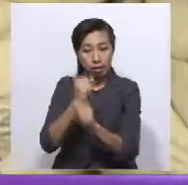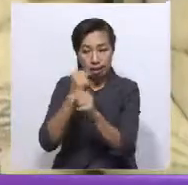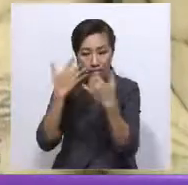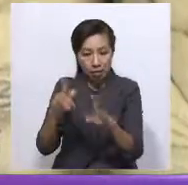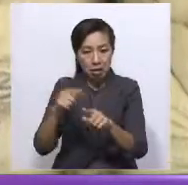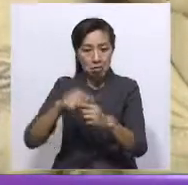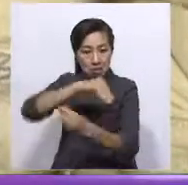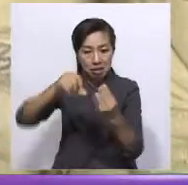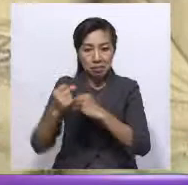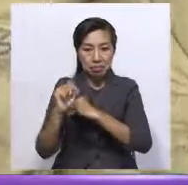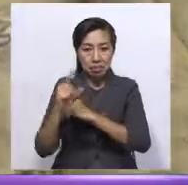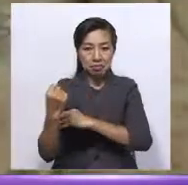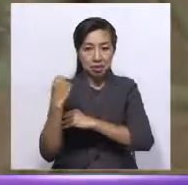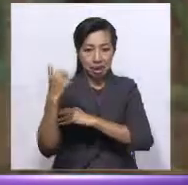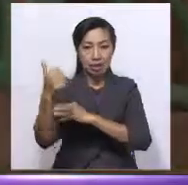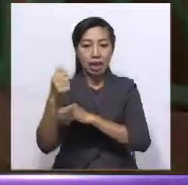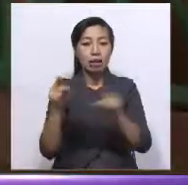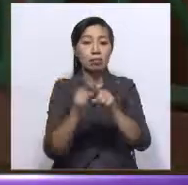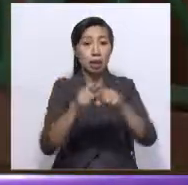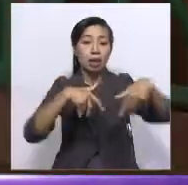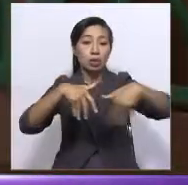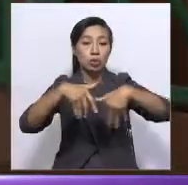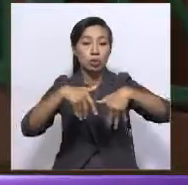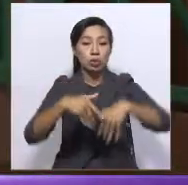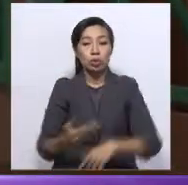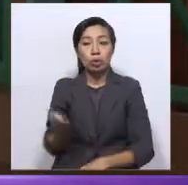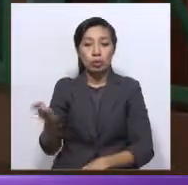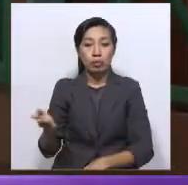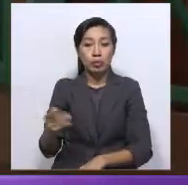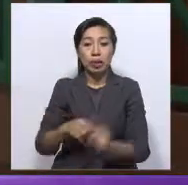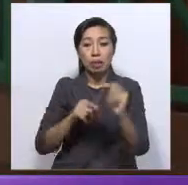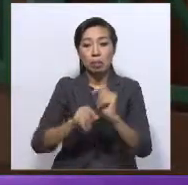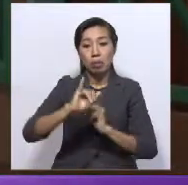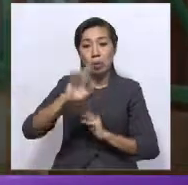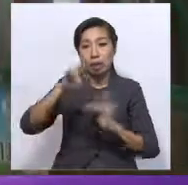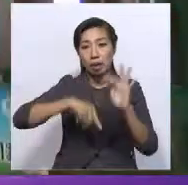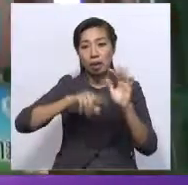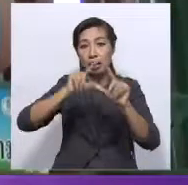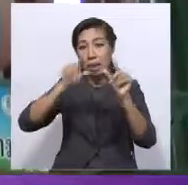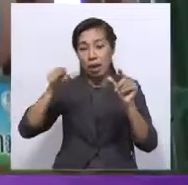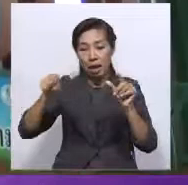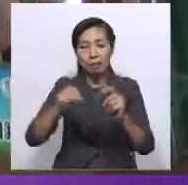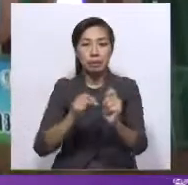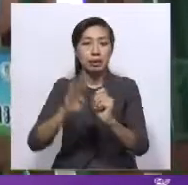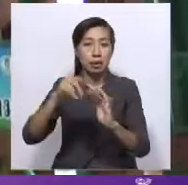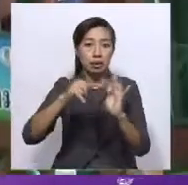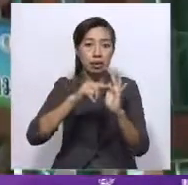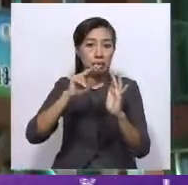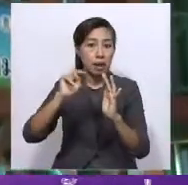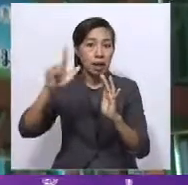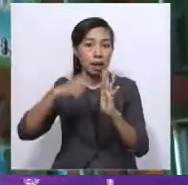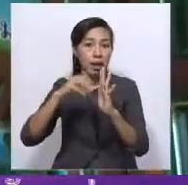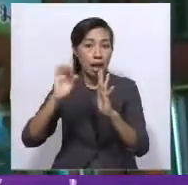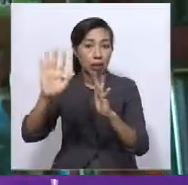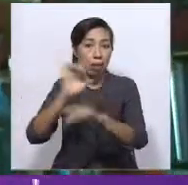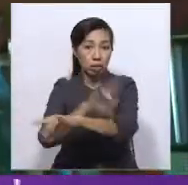จใหญ่เข้มแข็งขึ้นเช่นเดียวกับวิสาหกิจชุมชนตำบลไร่มะขามอำเภอบ้านลาดจังหวัดเพชรบุรีซึ่งมีการรวม